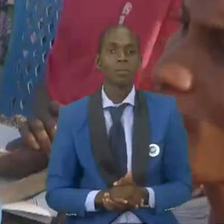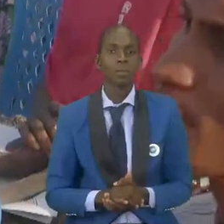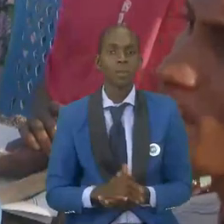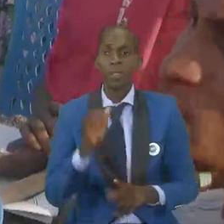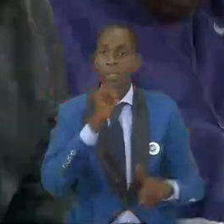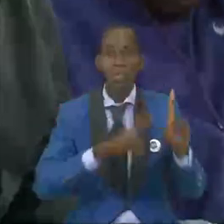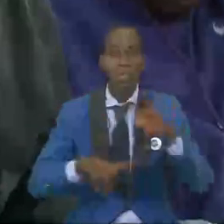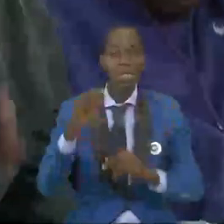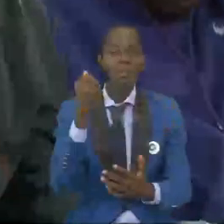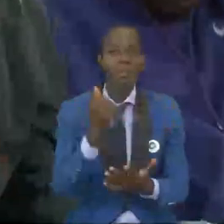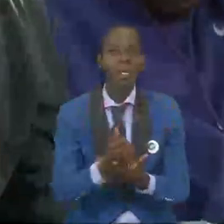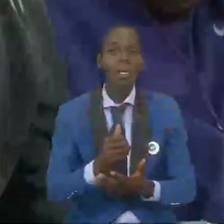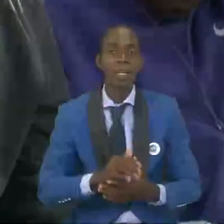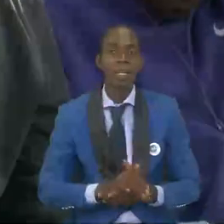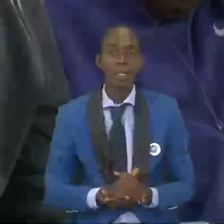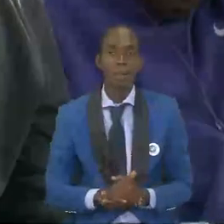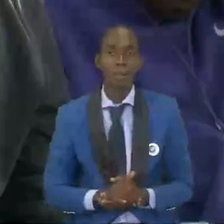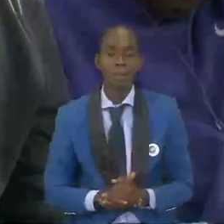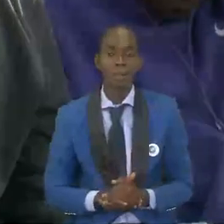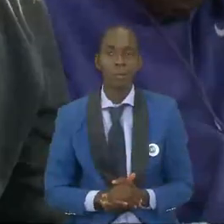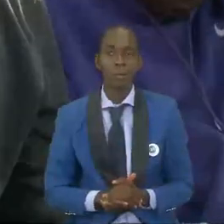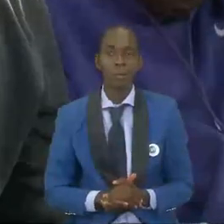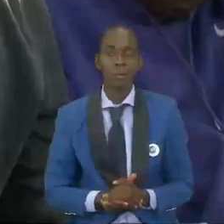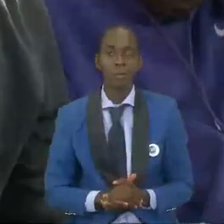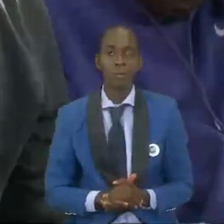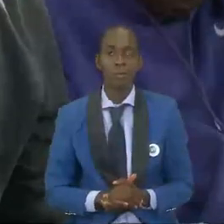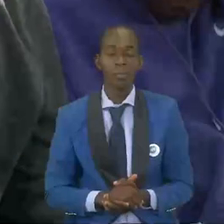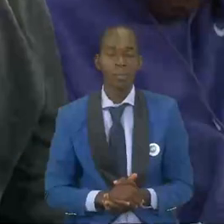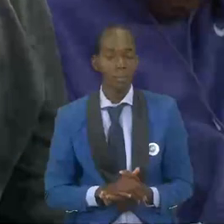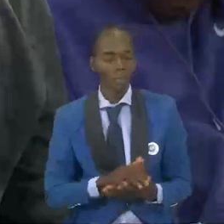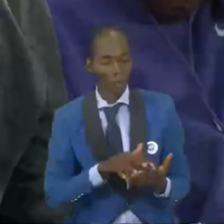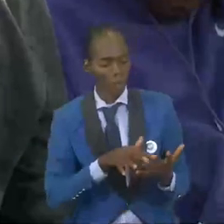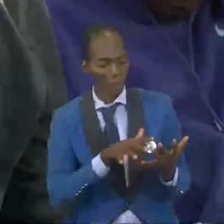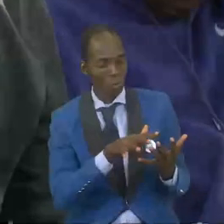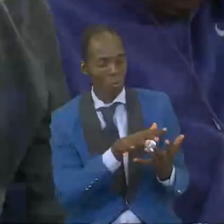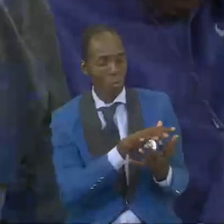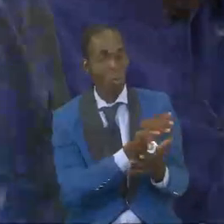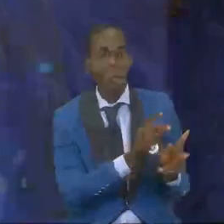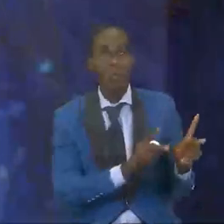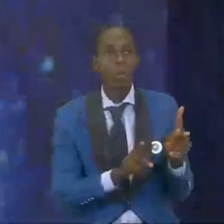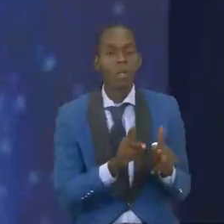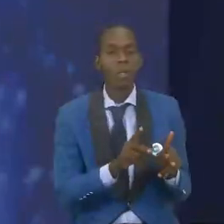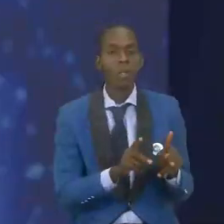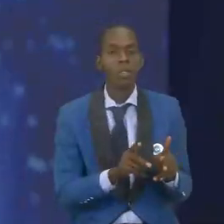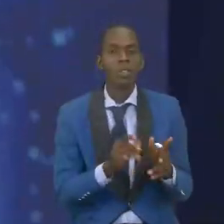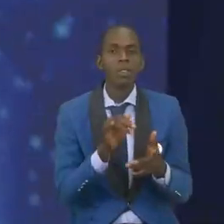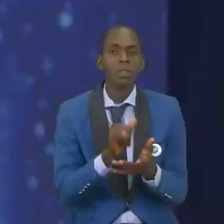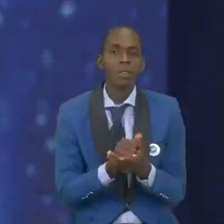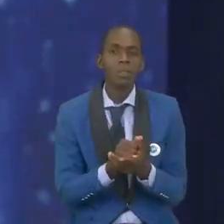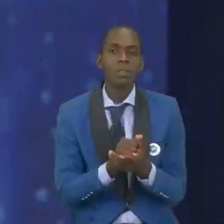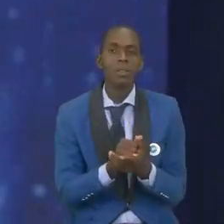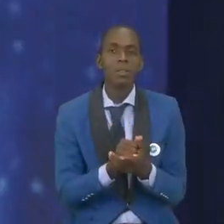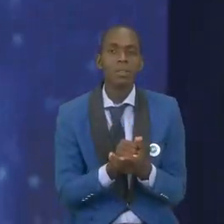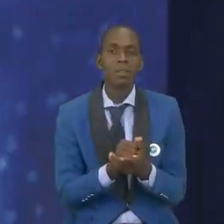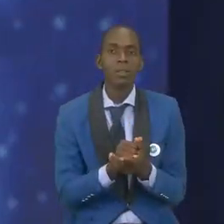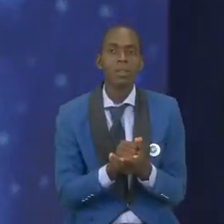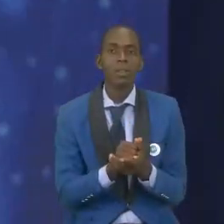Tu n'as pas dit amen. ces